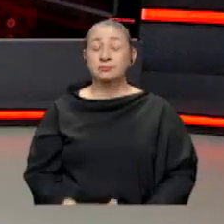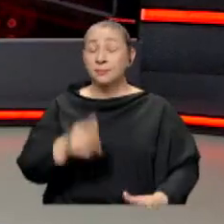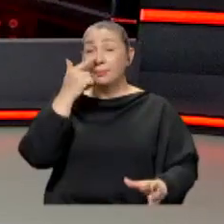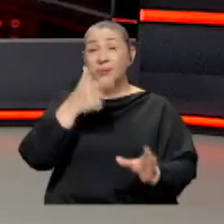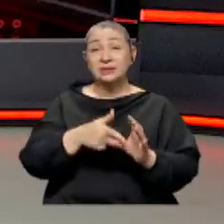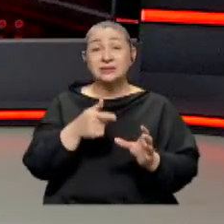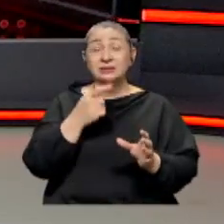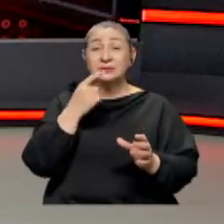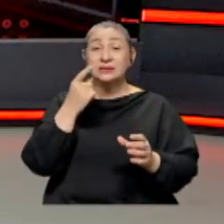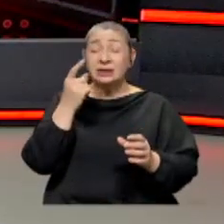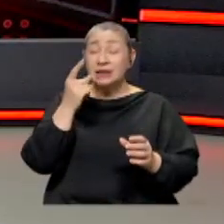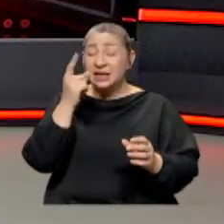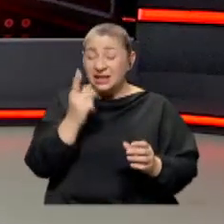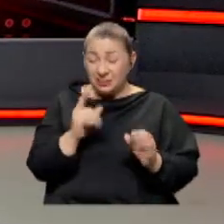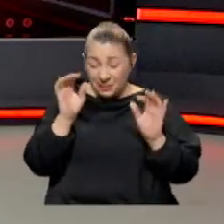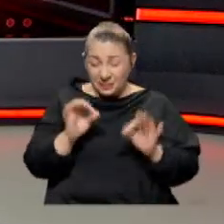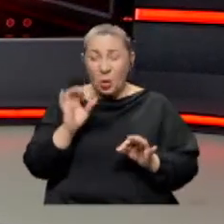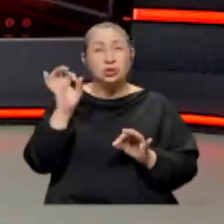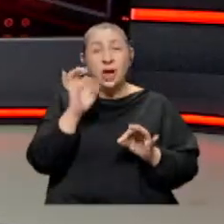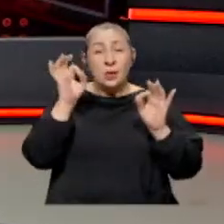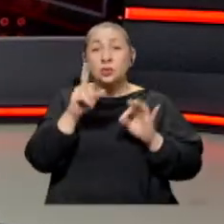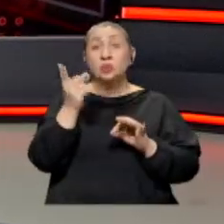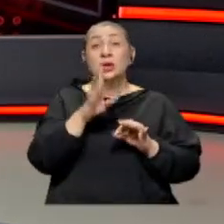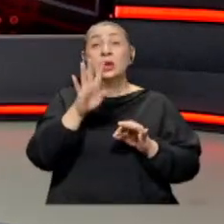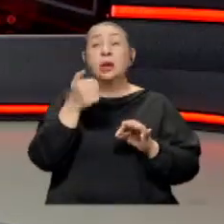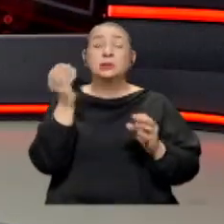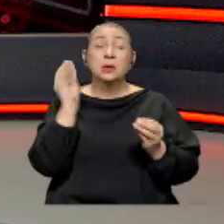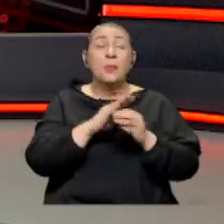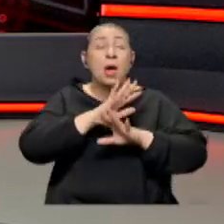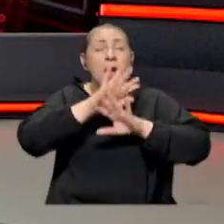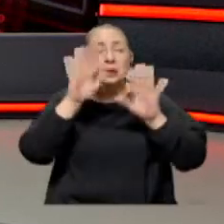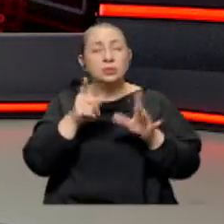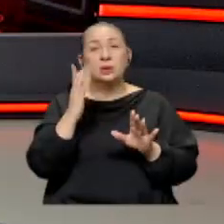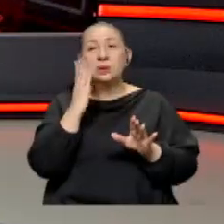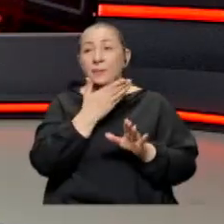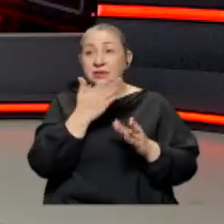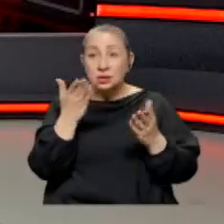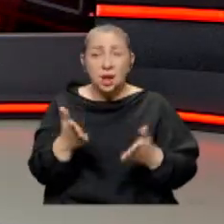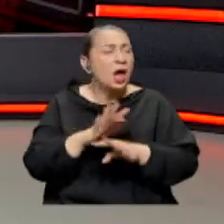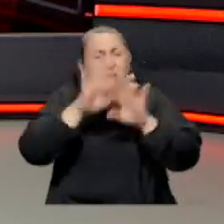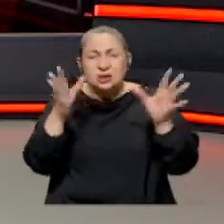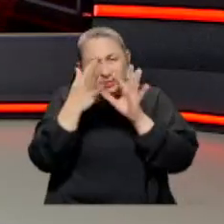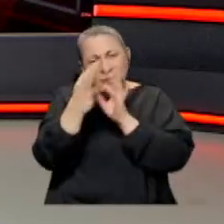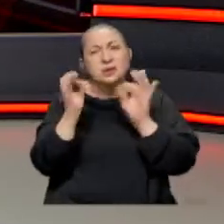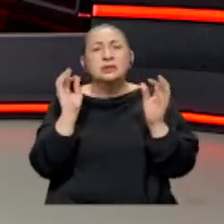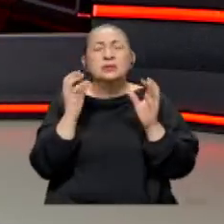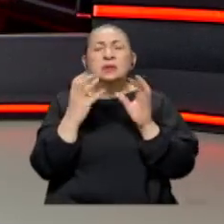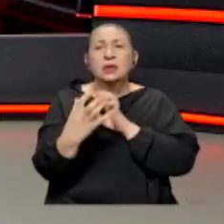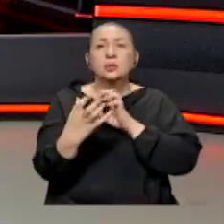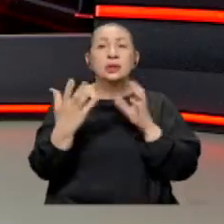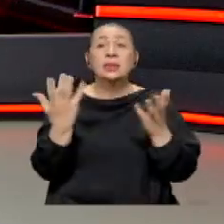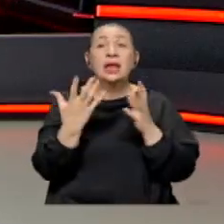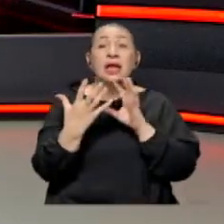Akaryakıt fiyatları yılın başından beri %46 zamlandı. Her şeye yansıyor. İşte bu Ramazan sofrasına da her şeye yansıyor.